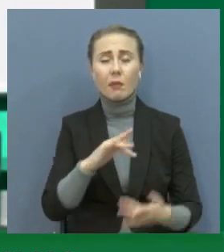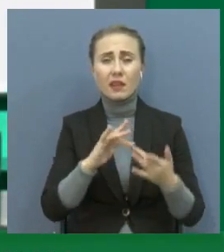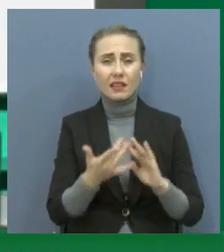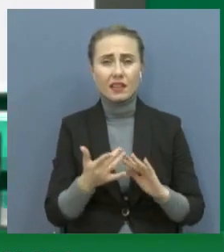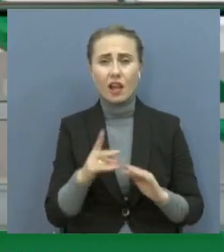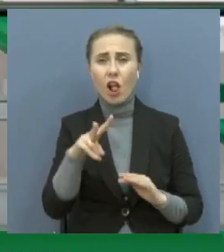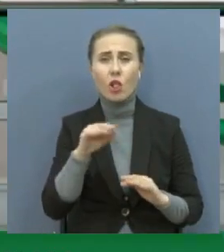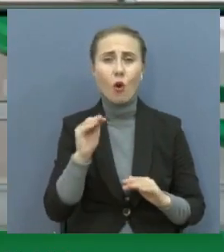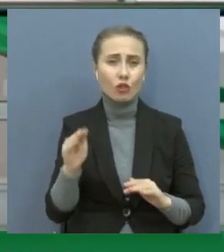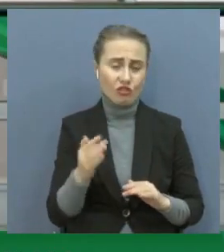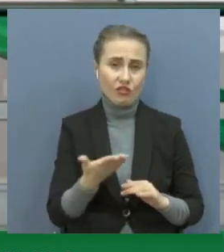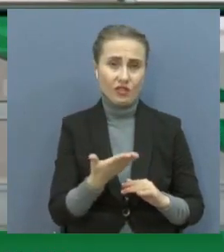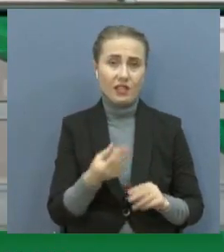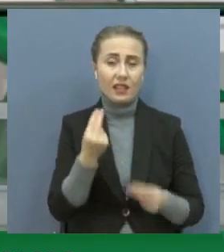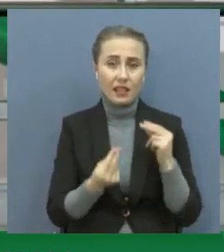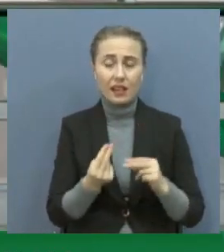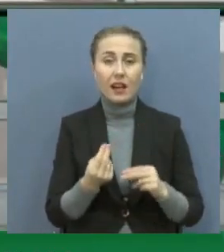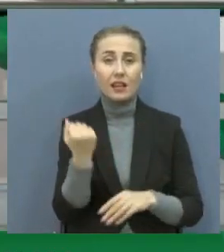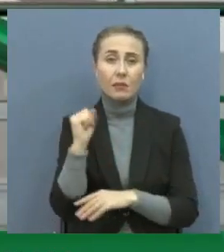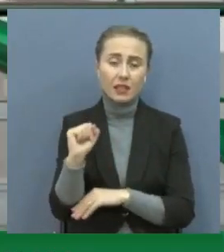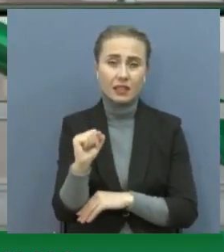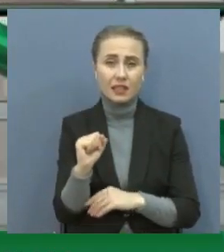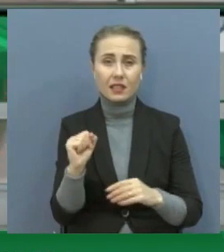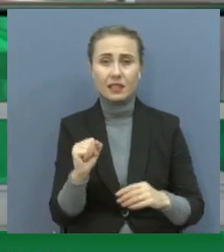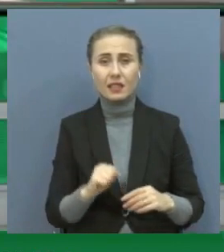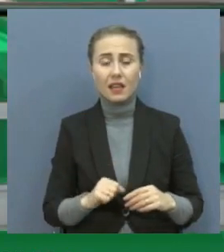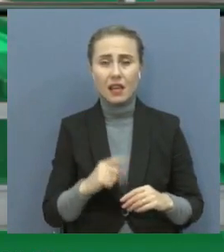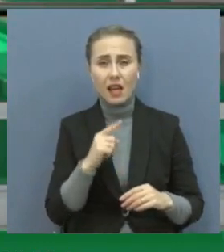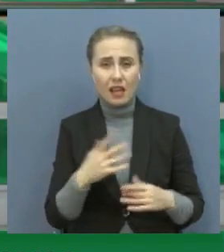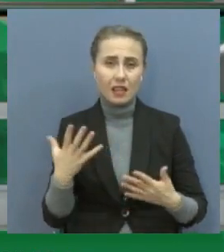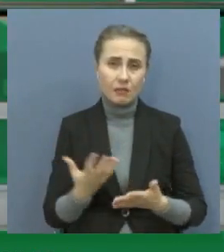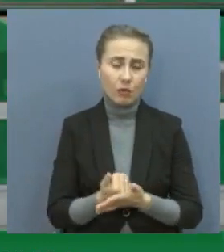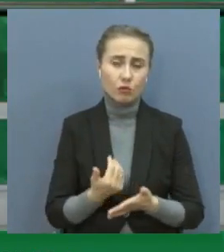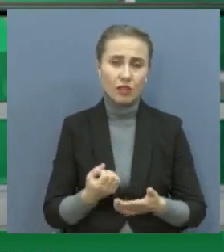ложные, да, награды. Там салютует им, какие-то они получают